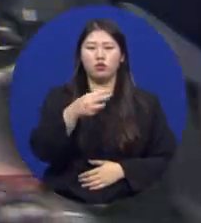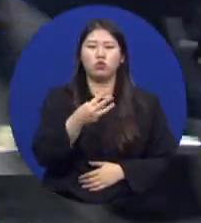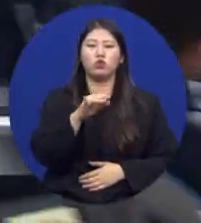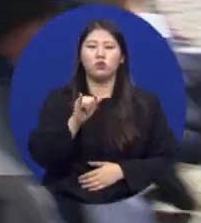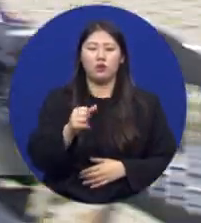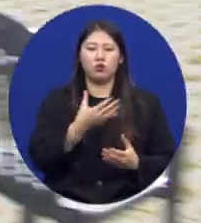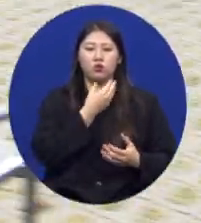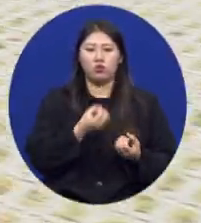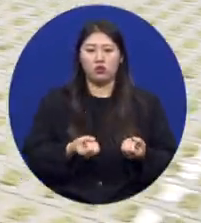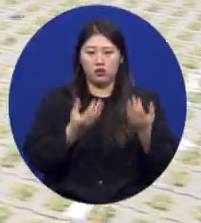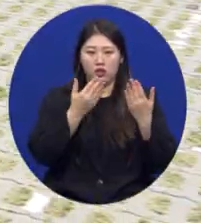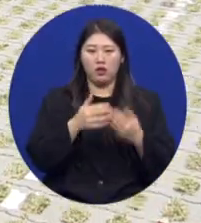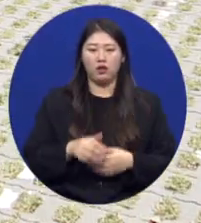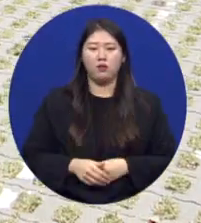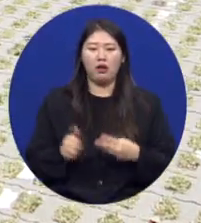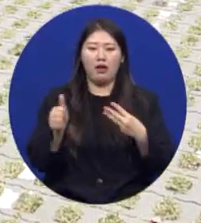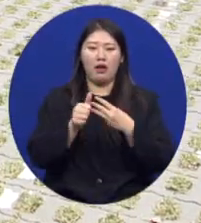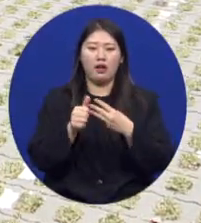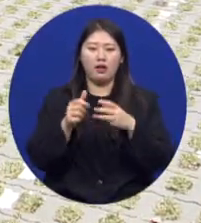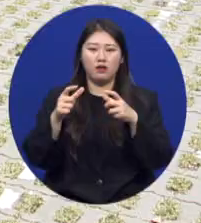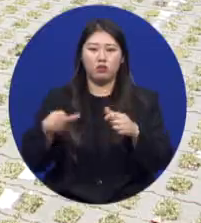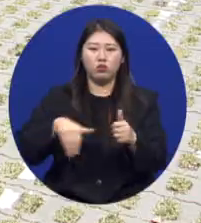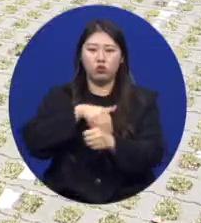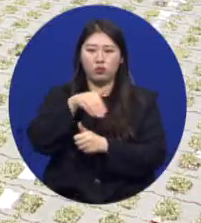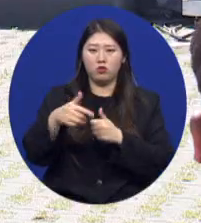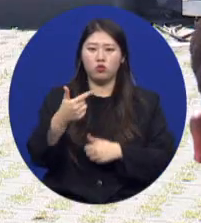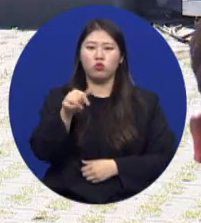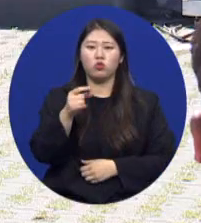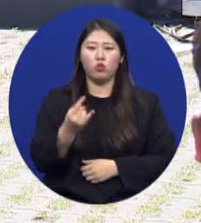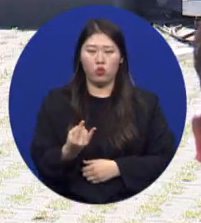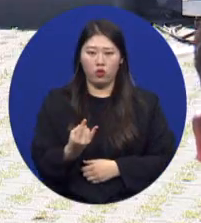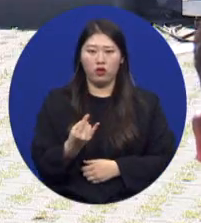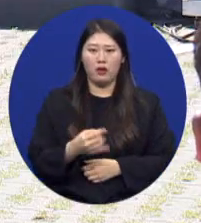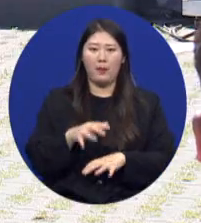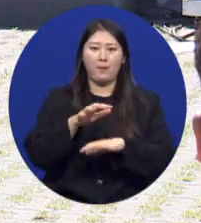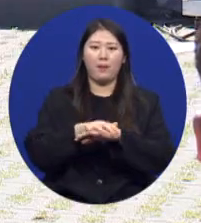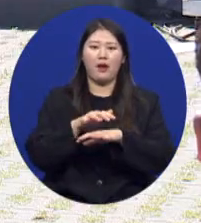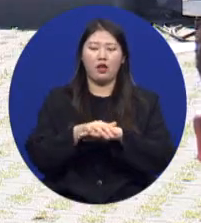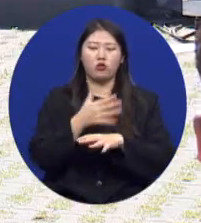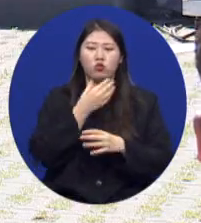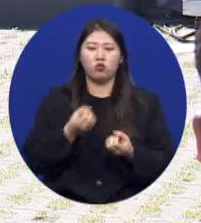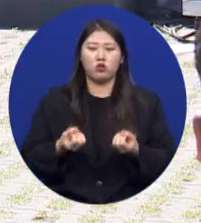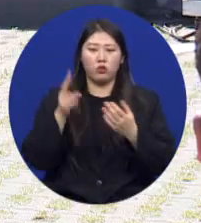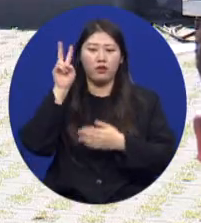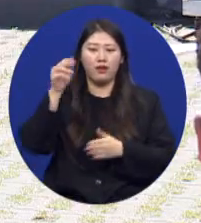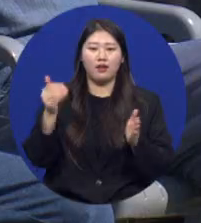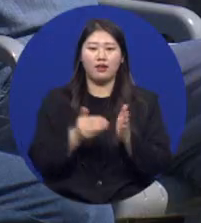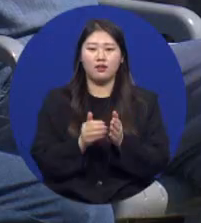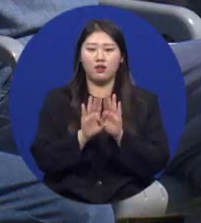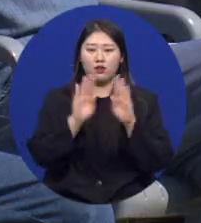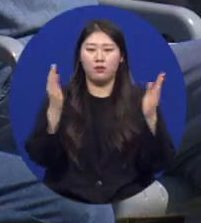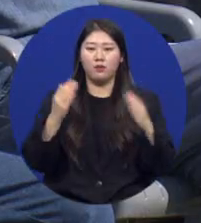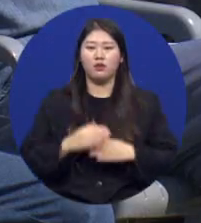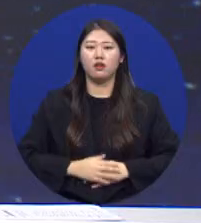대축제가, 한림읍 옹포천 일대에서는 제6회 제주 밭담 축제도 모레까지